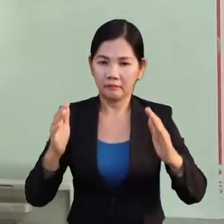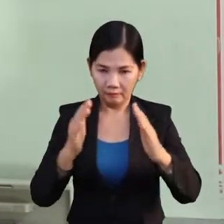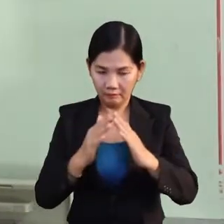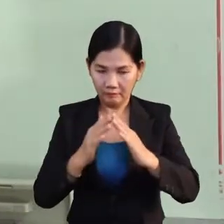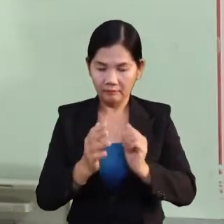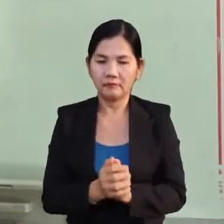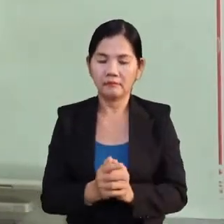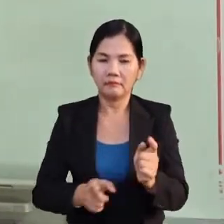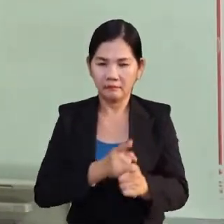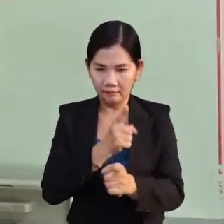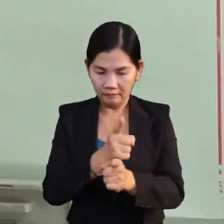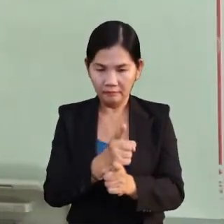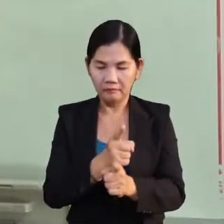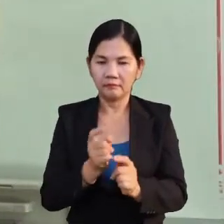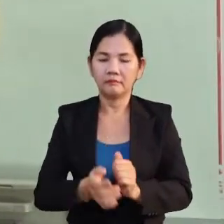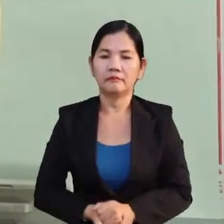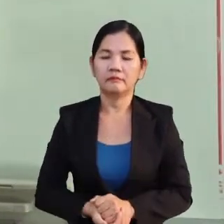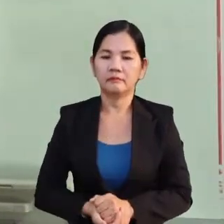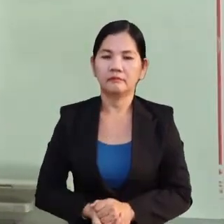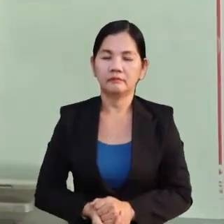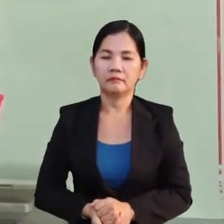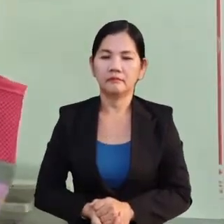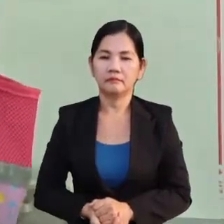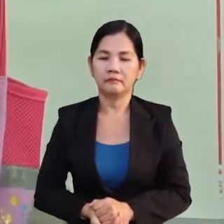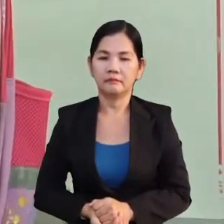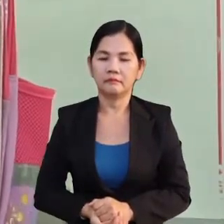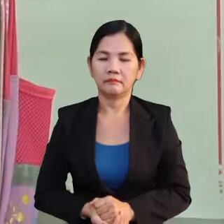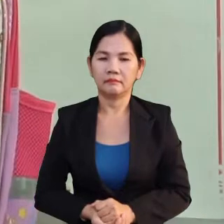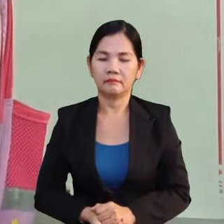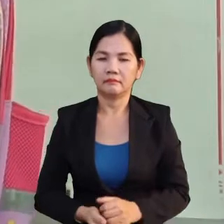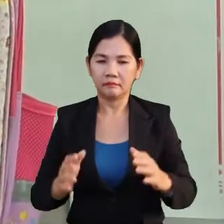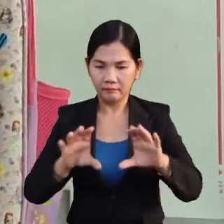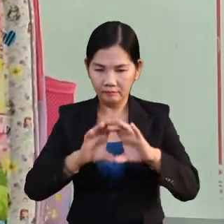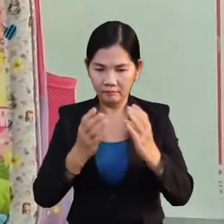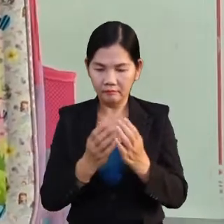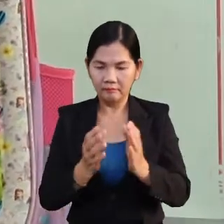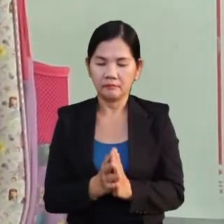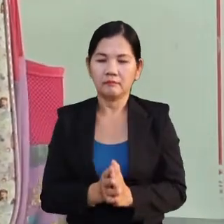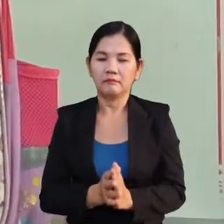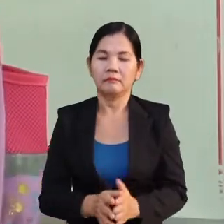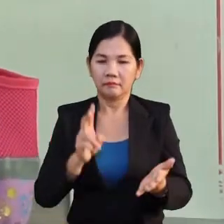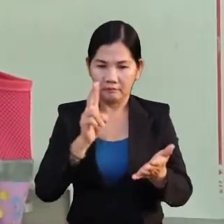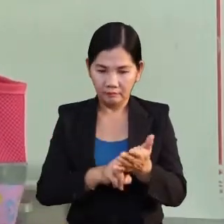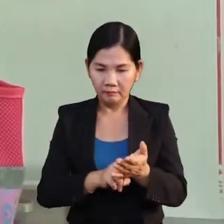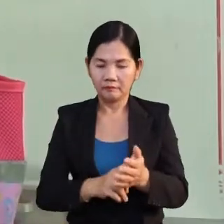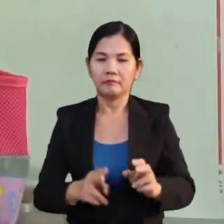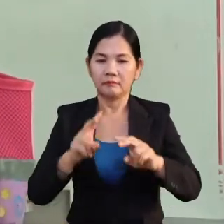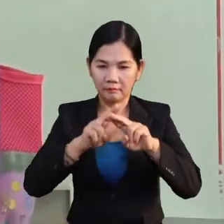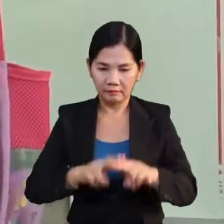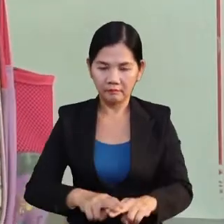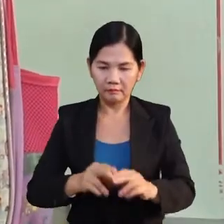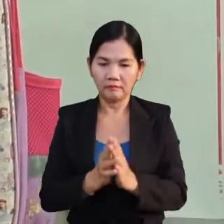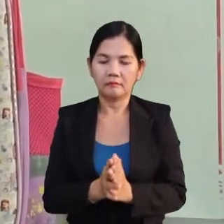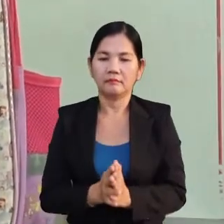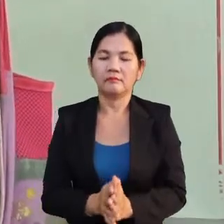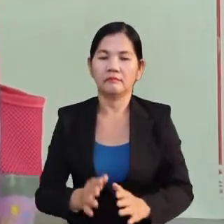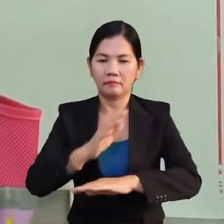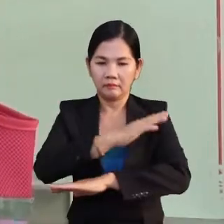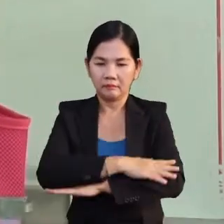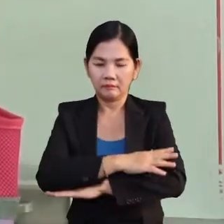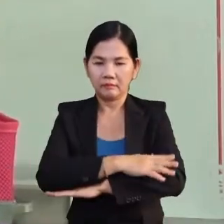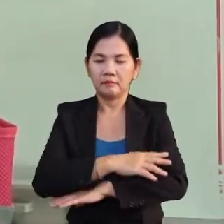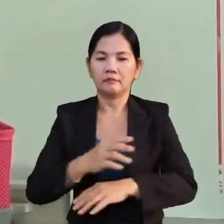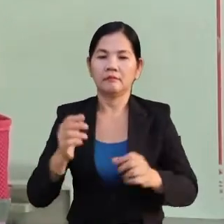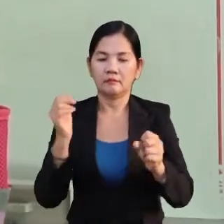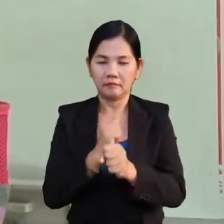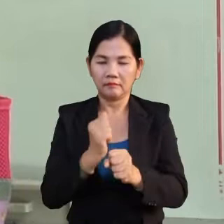កដាក់ឲ្យបានត្រឹមត្រូវចាអញ្ចឹងពេលដែលកូនមកថ្នាក់កូនទុកនៅកន្លែងដែលកូនអង្គុយហើយកូនទុកដាក់នៅលើតុនៅពេលដែលអ្នក